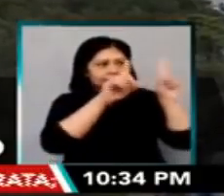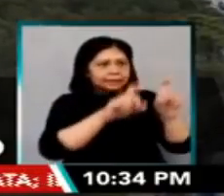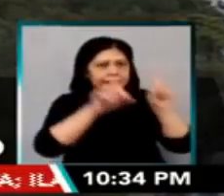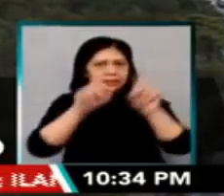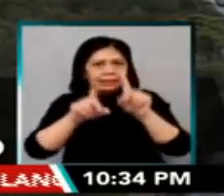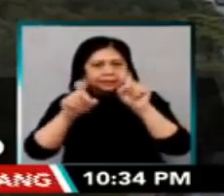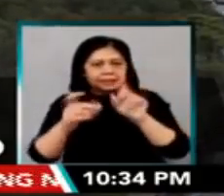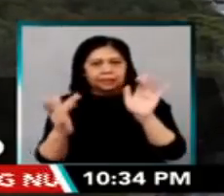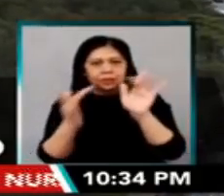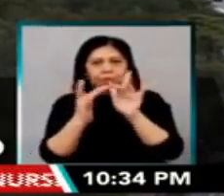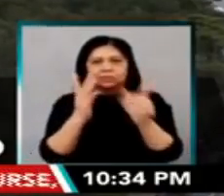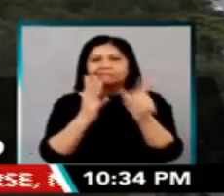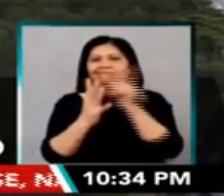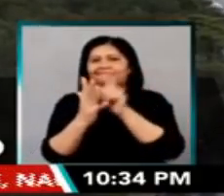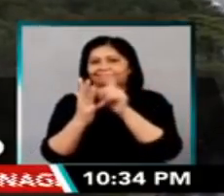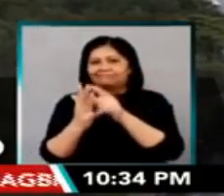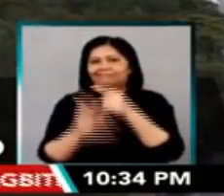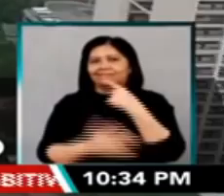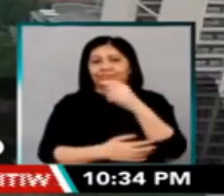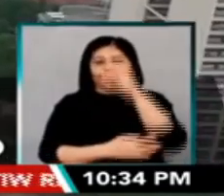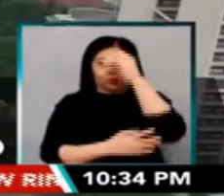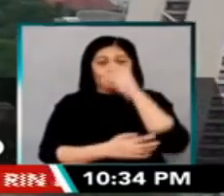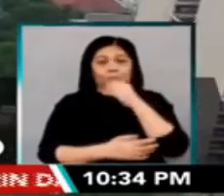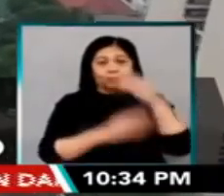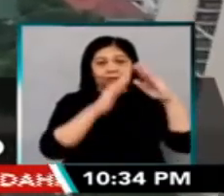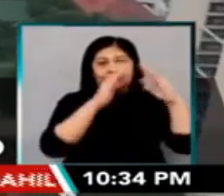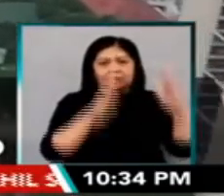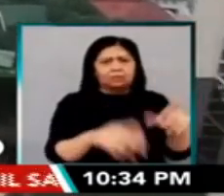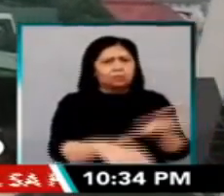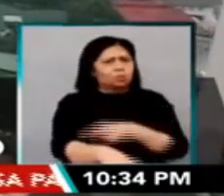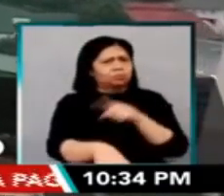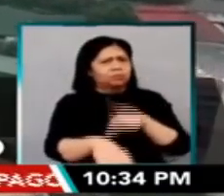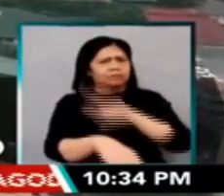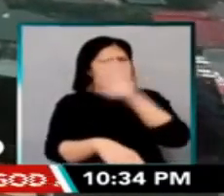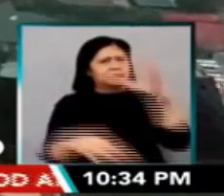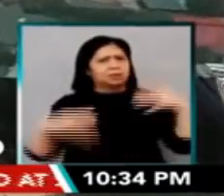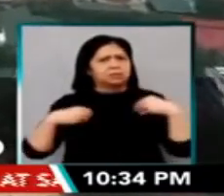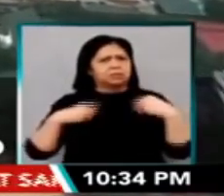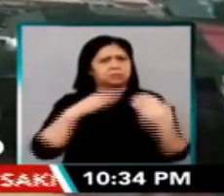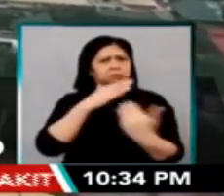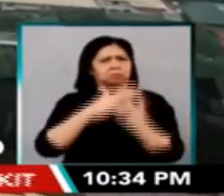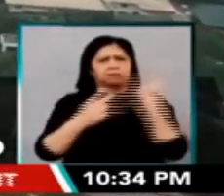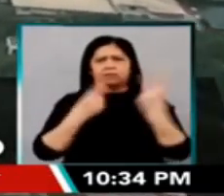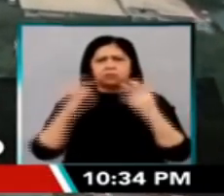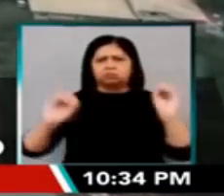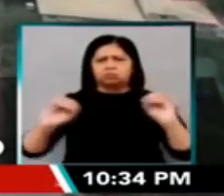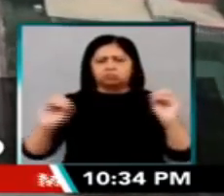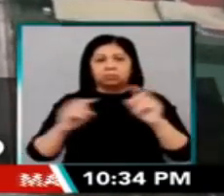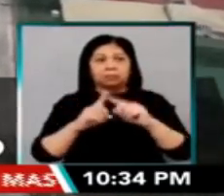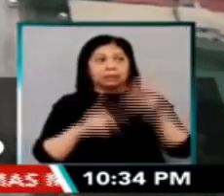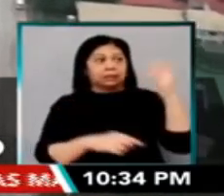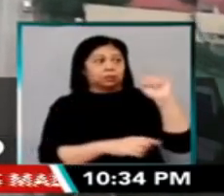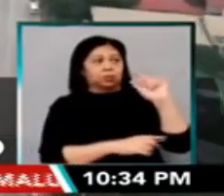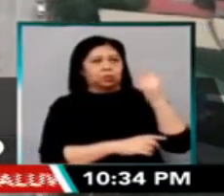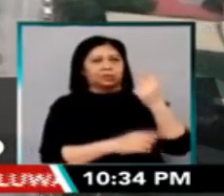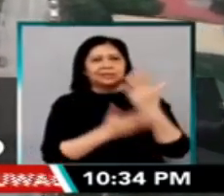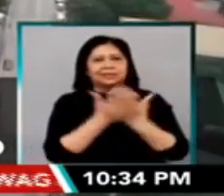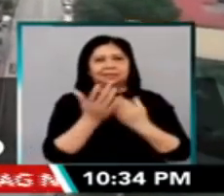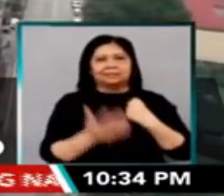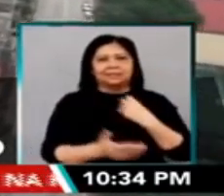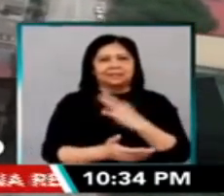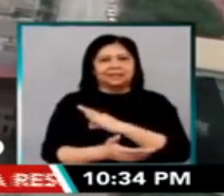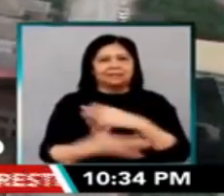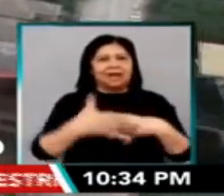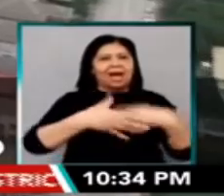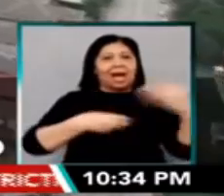tracing. Ayon sa orphanage, matagal na silang hindi tumatanggap ng mga bisita. Pero nitong Agosto, may mga tauhan silang lumabas ng compound